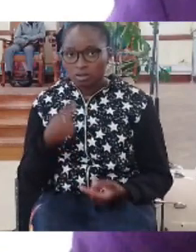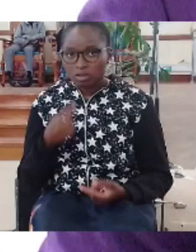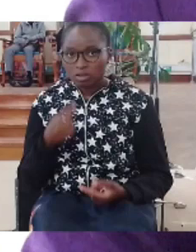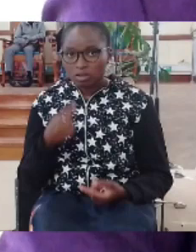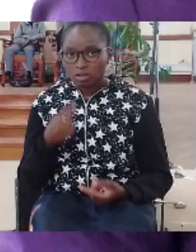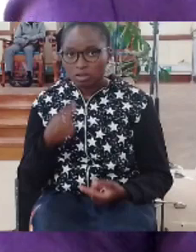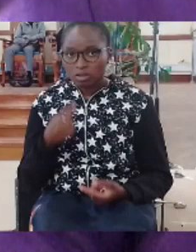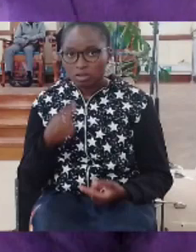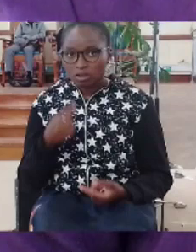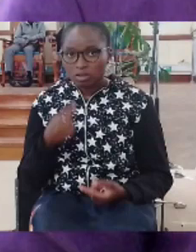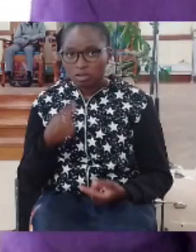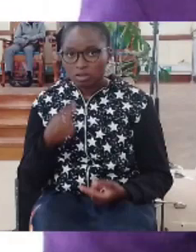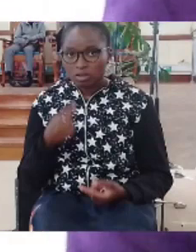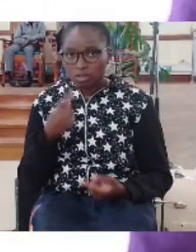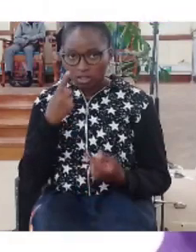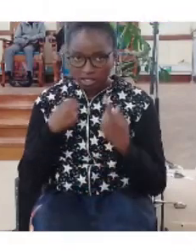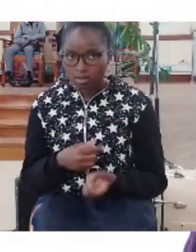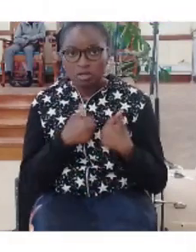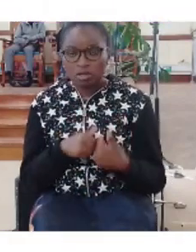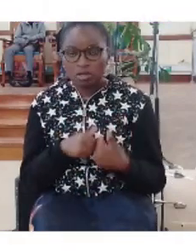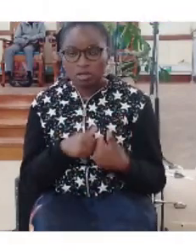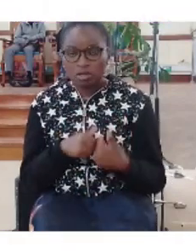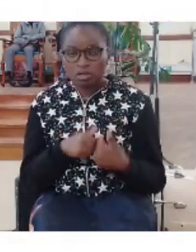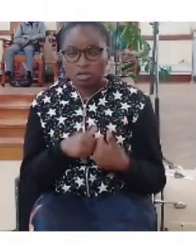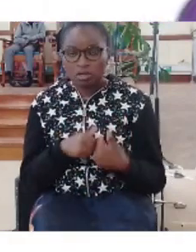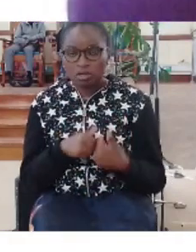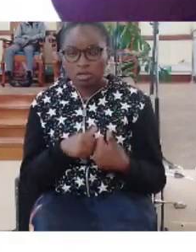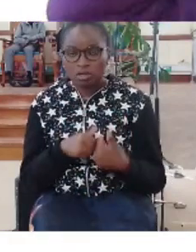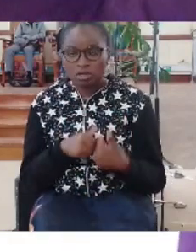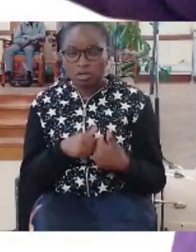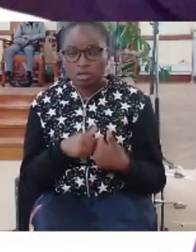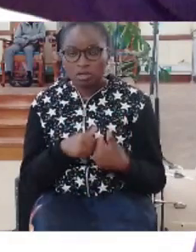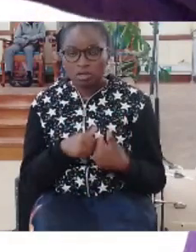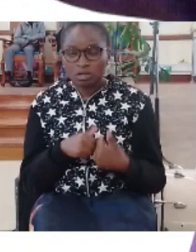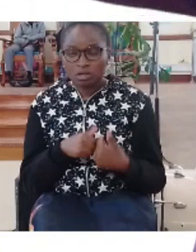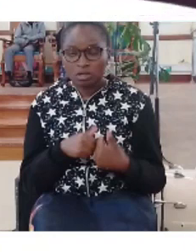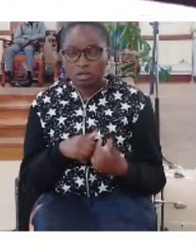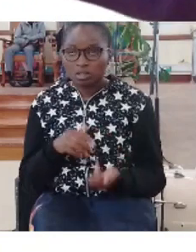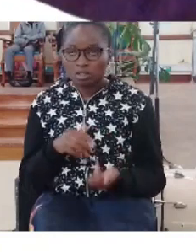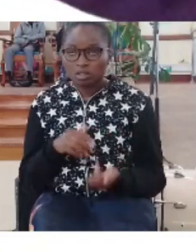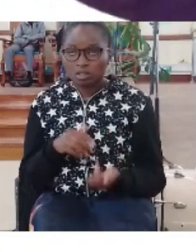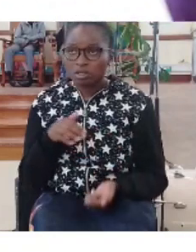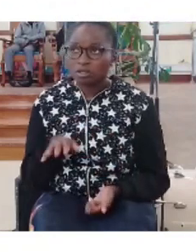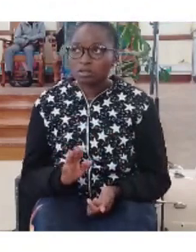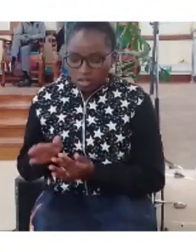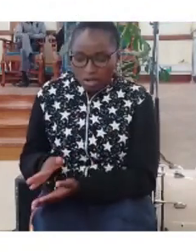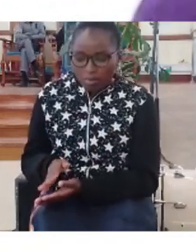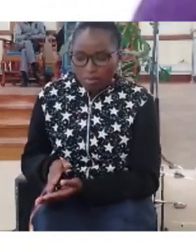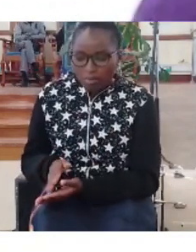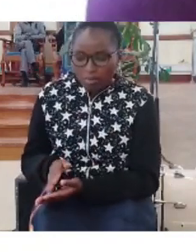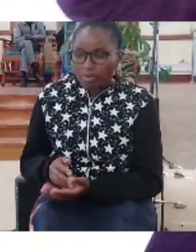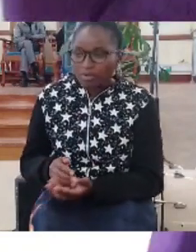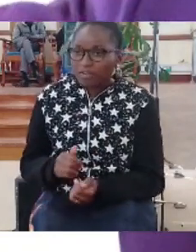mathirire ngoro yake keinama akioya kana akigaikia hala ihunege da konega gekua direda wone riu